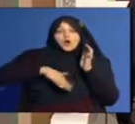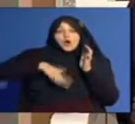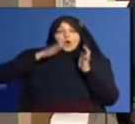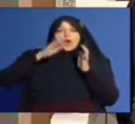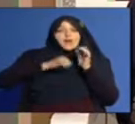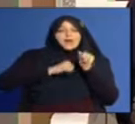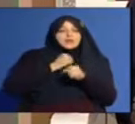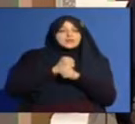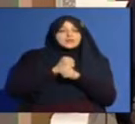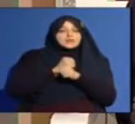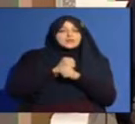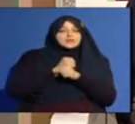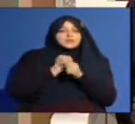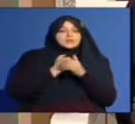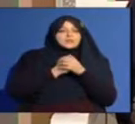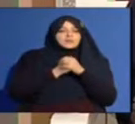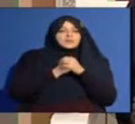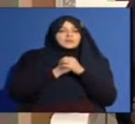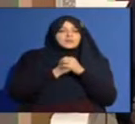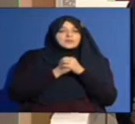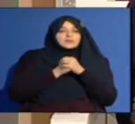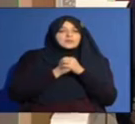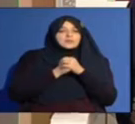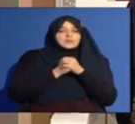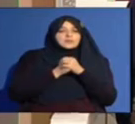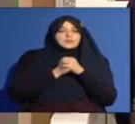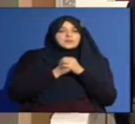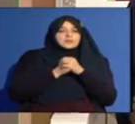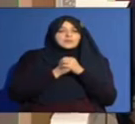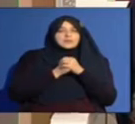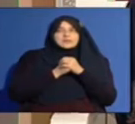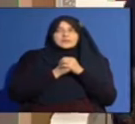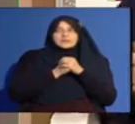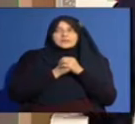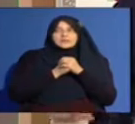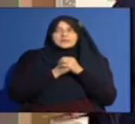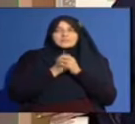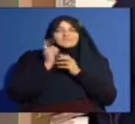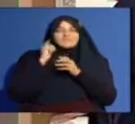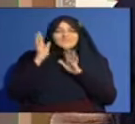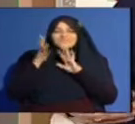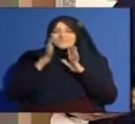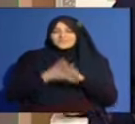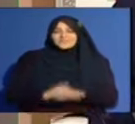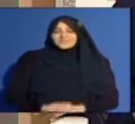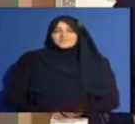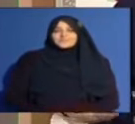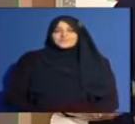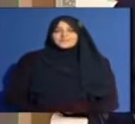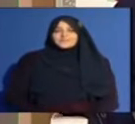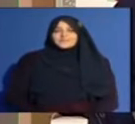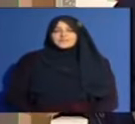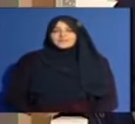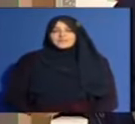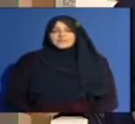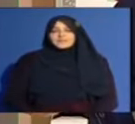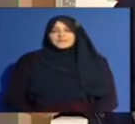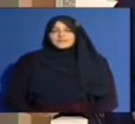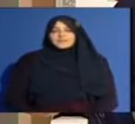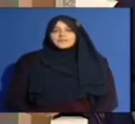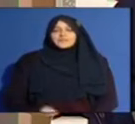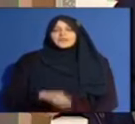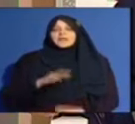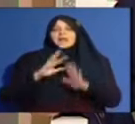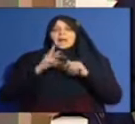في عمرها؟ كي جاتني كتبت 7 سنين في فرنسا ما جاتنيش، حتى داروا لها الكواخت من حتى تجيني تروح. طيب بعدها ما حبتش تقعد عندك، حبت تولي